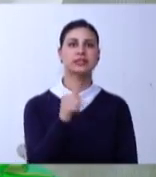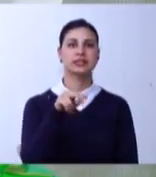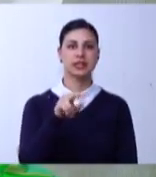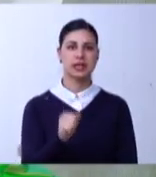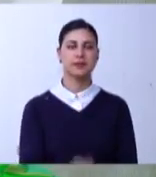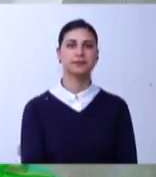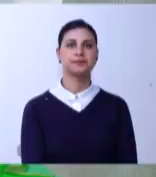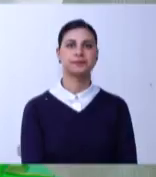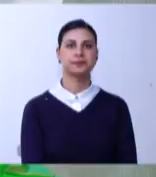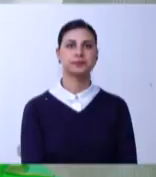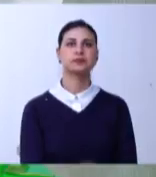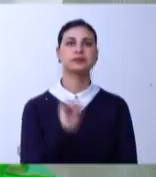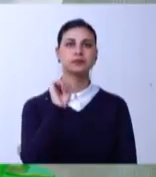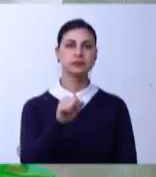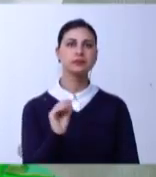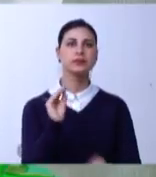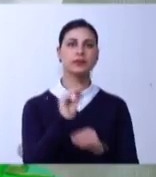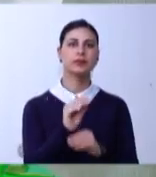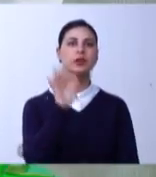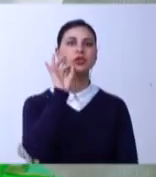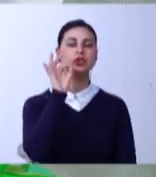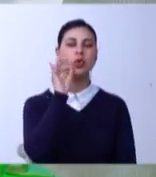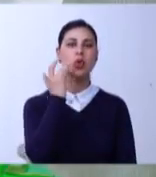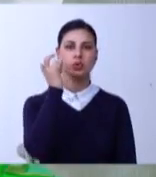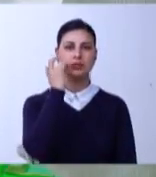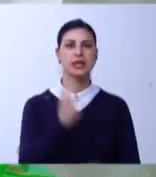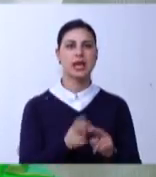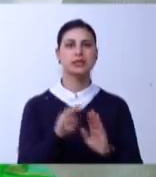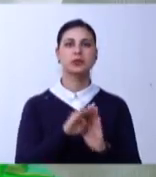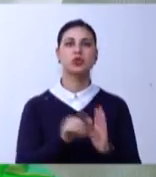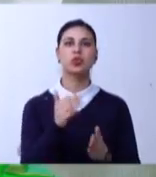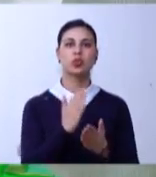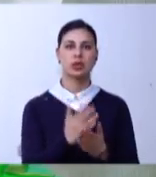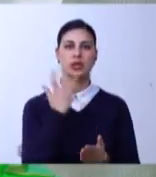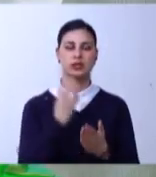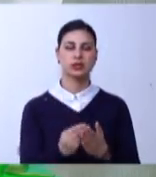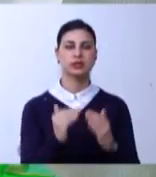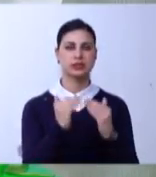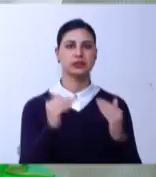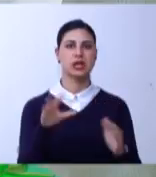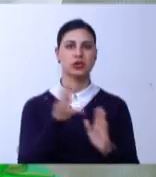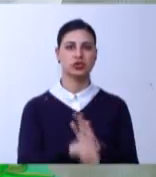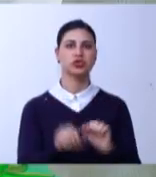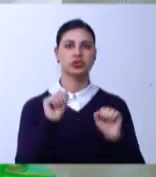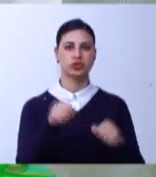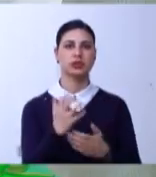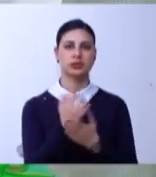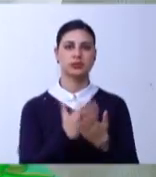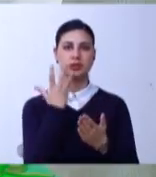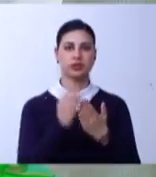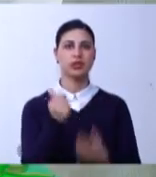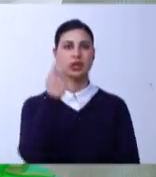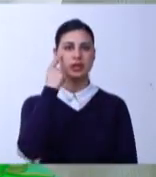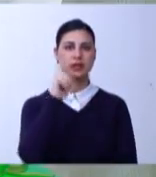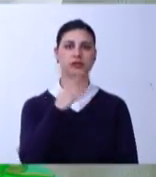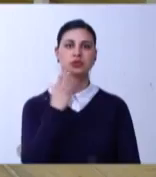კომპონენტის ზონაში, შეგიძლიათ დაამატოთ ნიგოზი, ეს იმის მიხედვით, როგორ გაქვთ სახლისებს რესურსები. თქვენ იცით, რომ ჩვენ